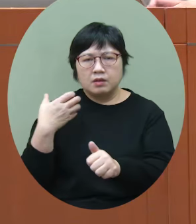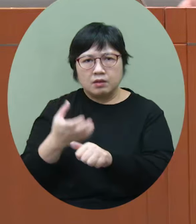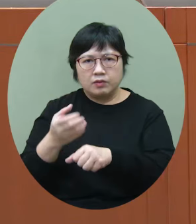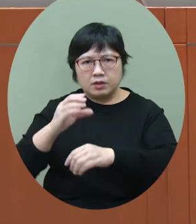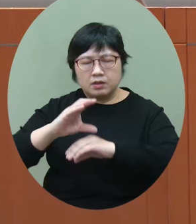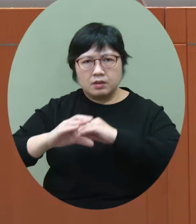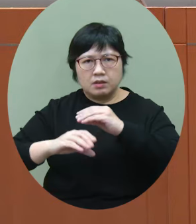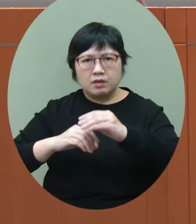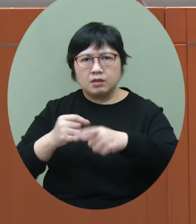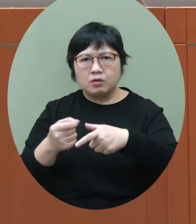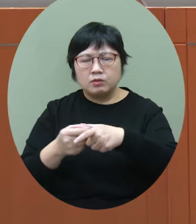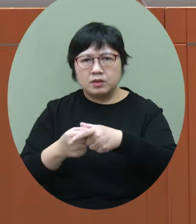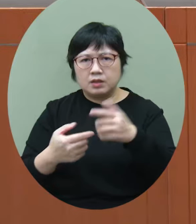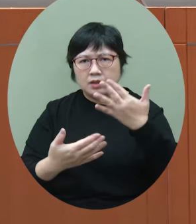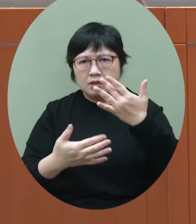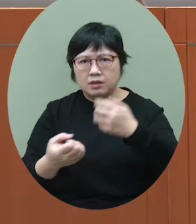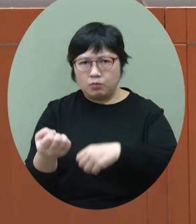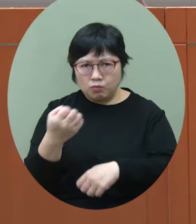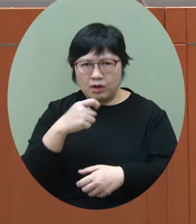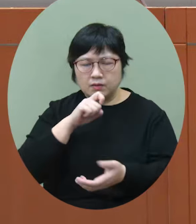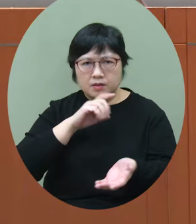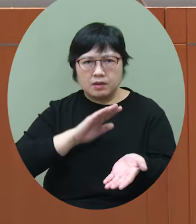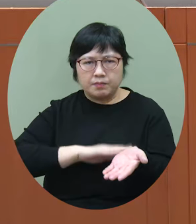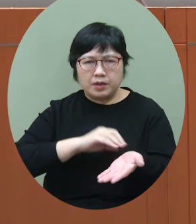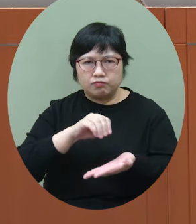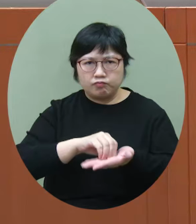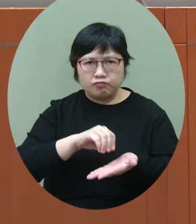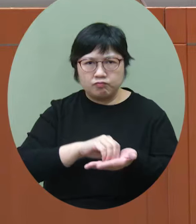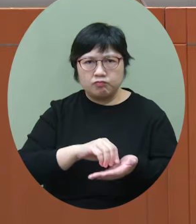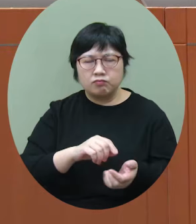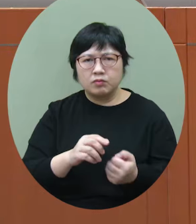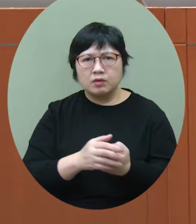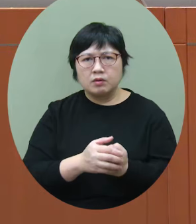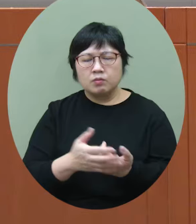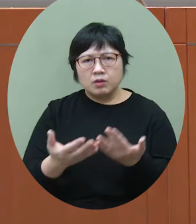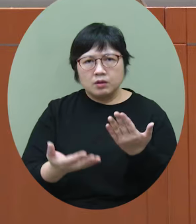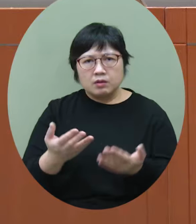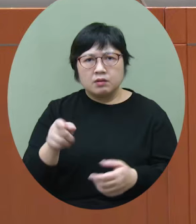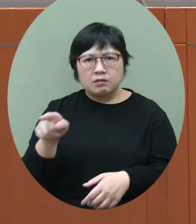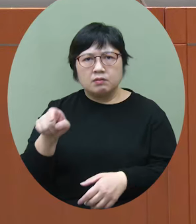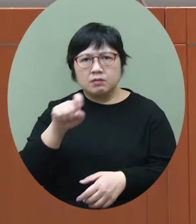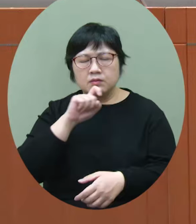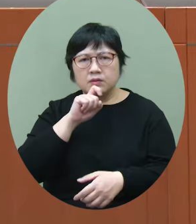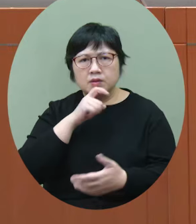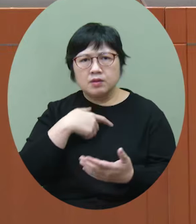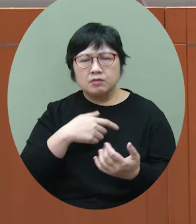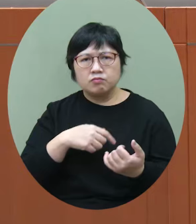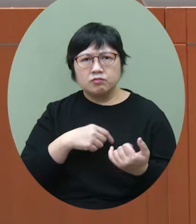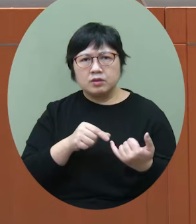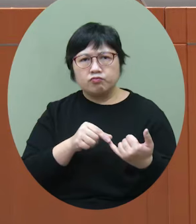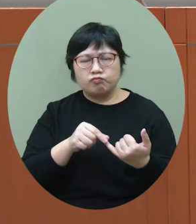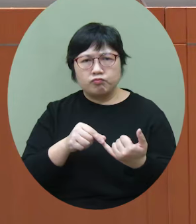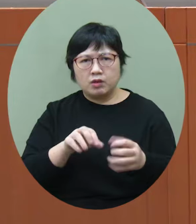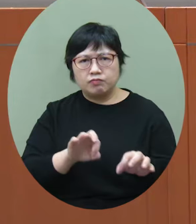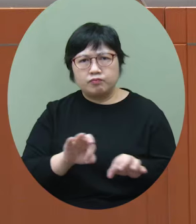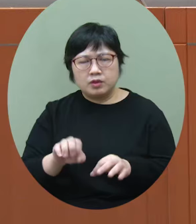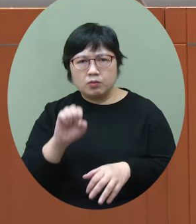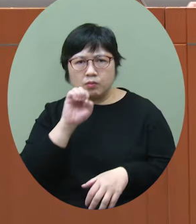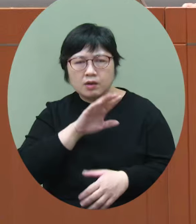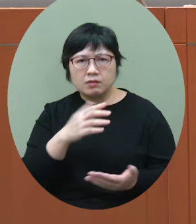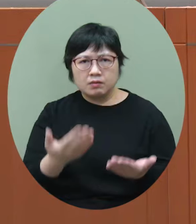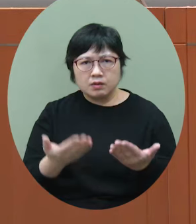話咗俾你哋知有確診個案呢件事啦？定係其實佢哋都有？即係有然後先同你哋講啦。咁其實你哋針對